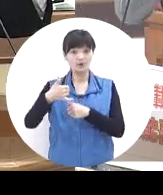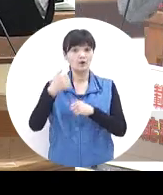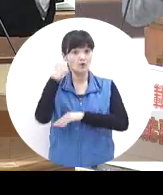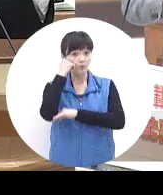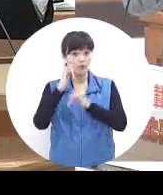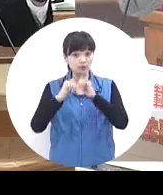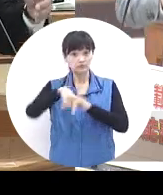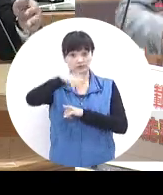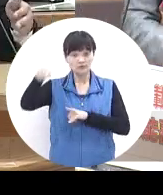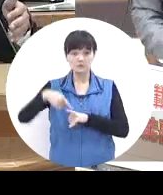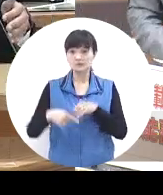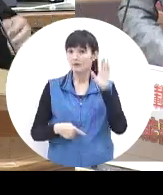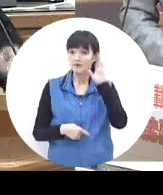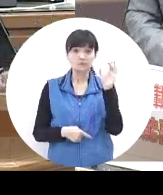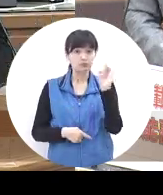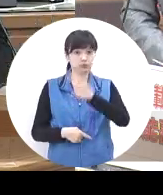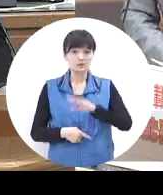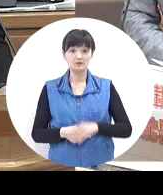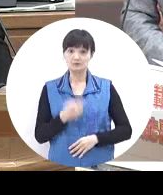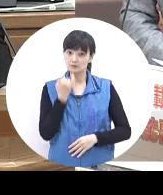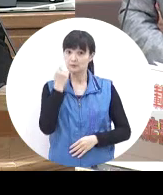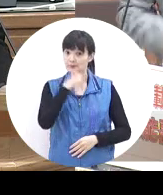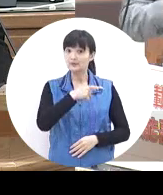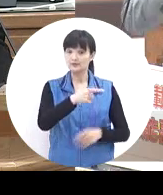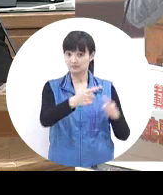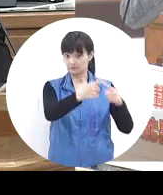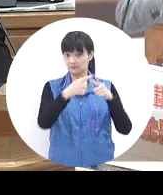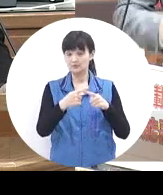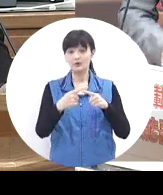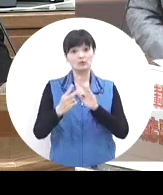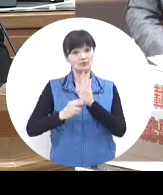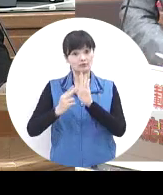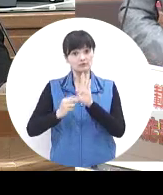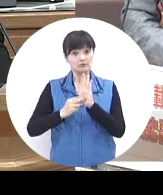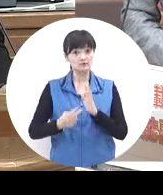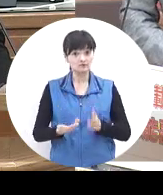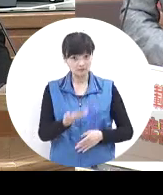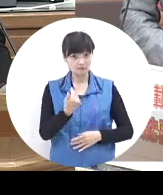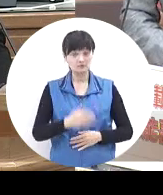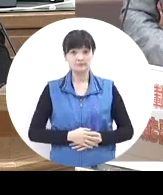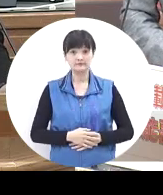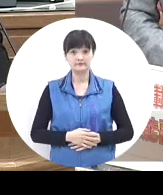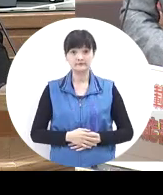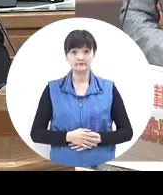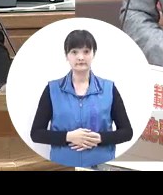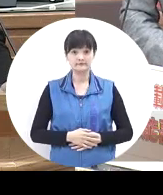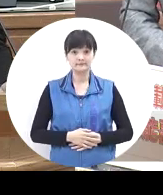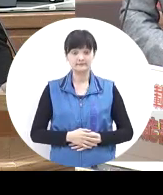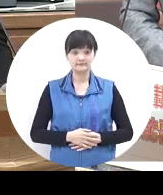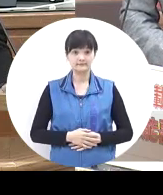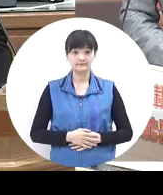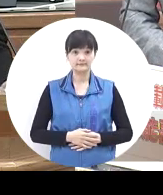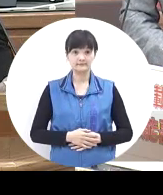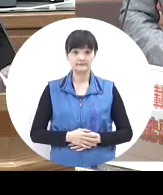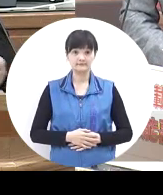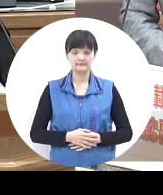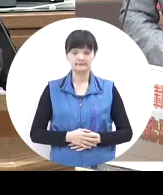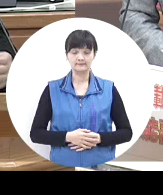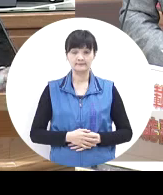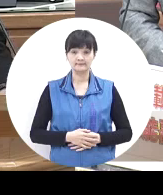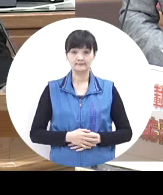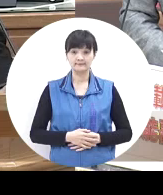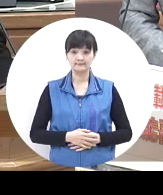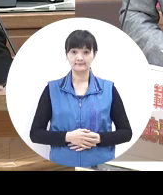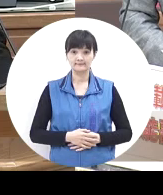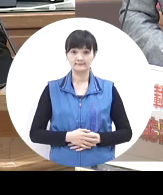求是不是能够到地方来做一个说明会？ 这样 带着钢盔都要来做说明会， 这样子哈。其实我也一